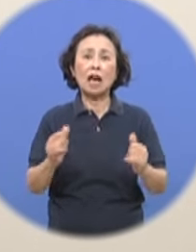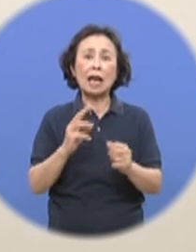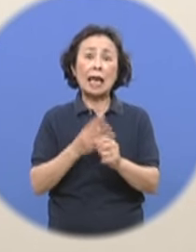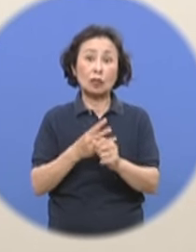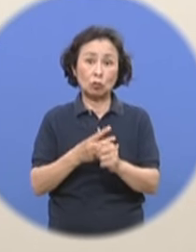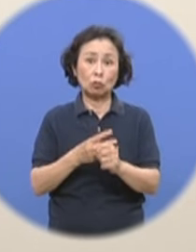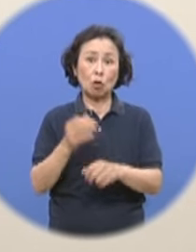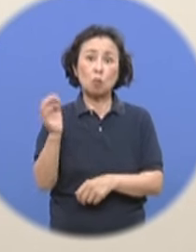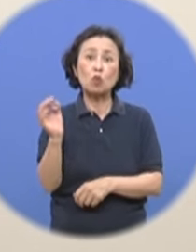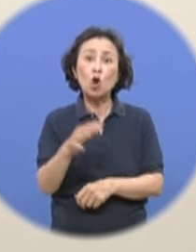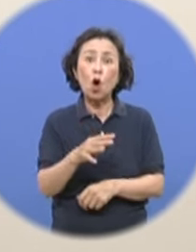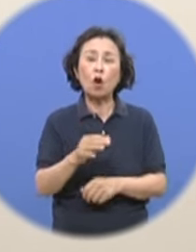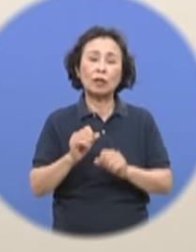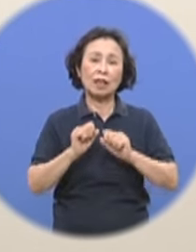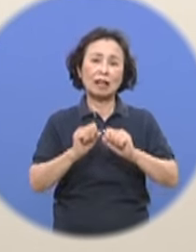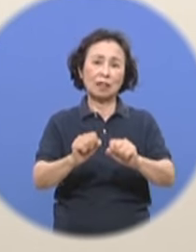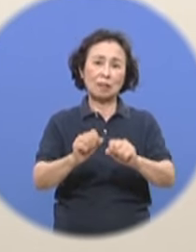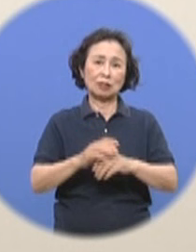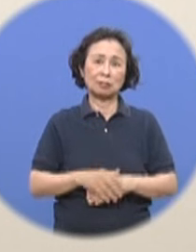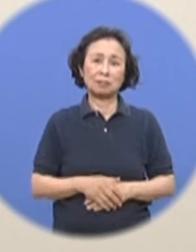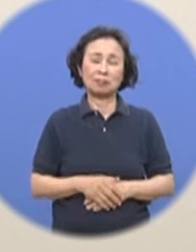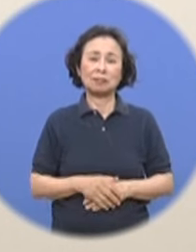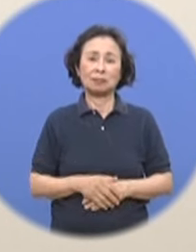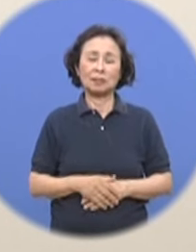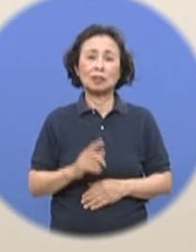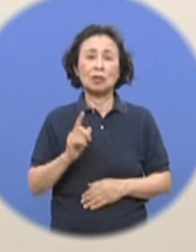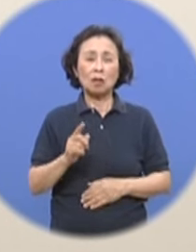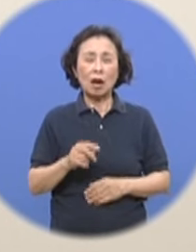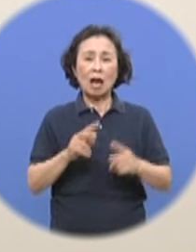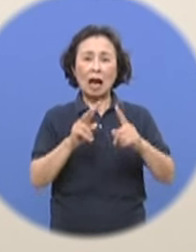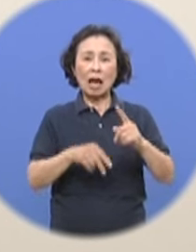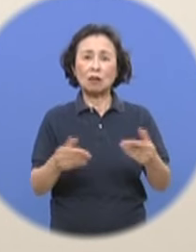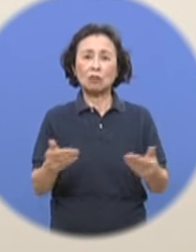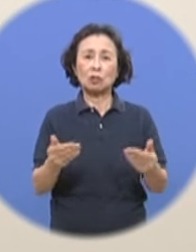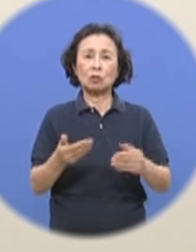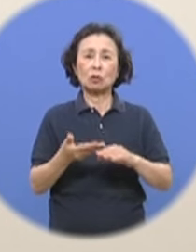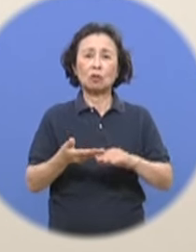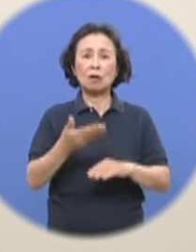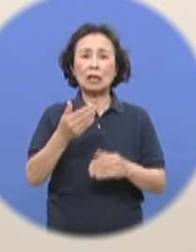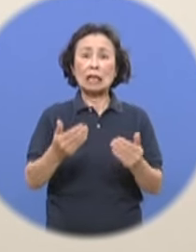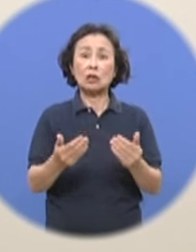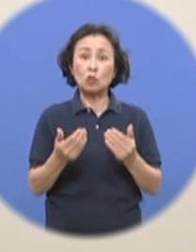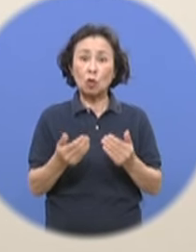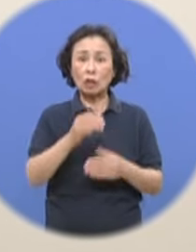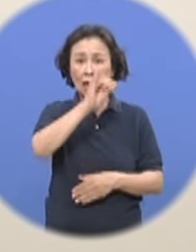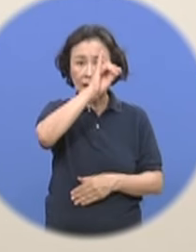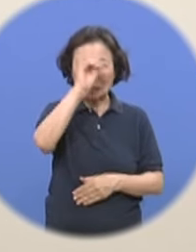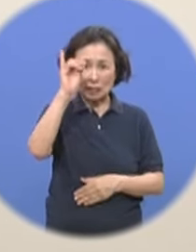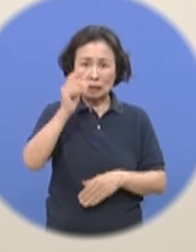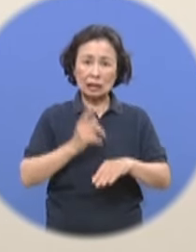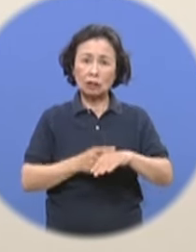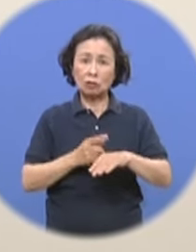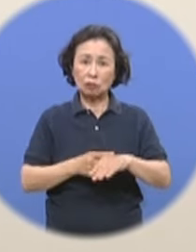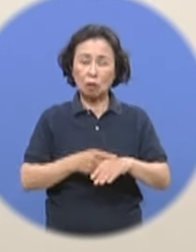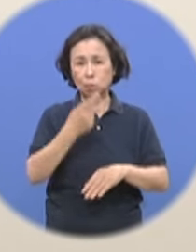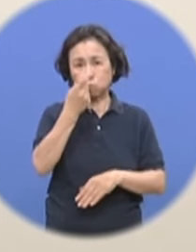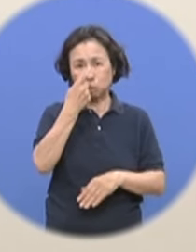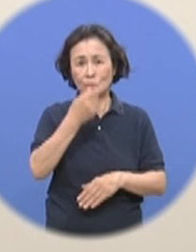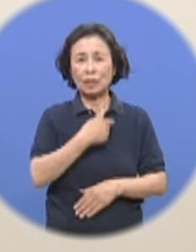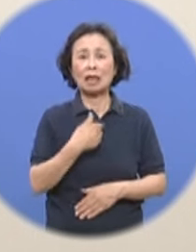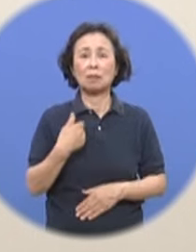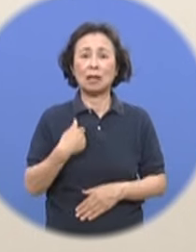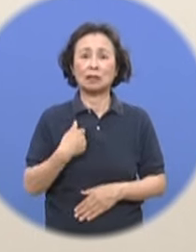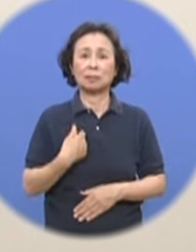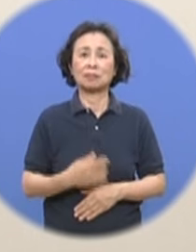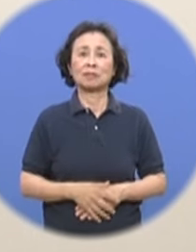。初任者研修では介護の仕事をする上で必要となる知識や技術を学ぶことができます